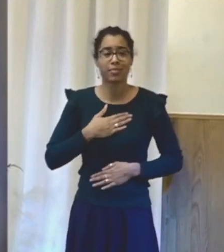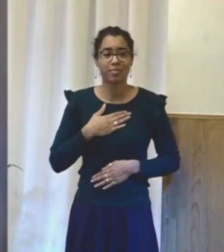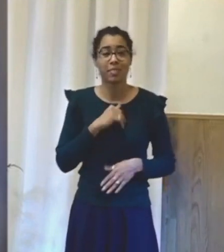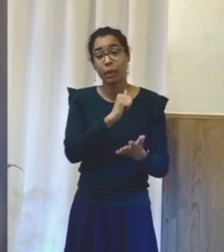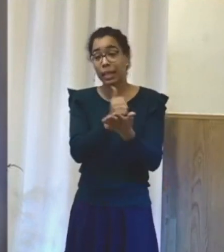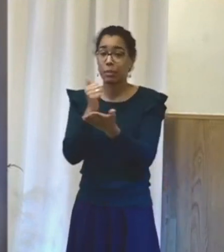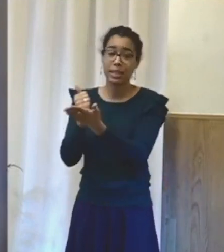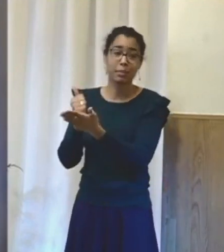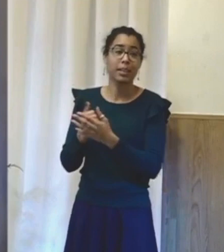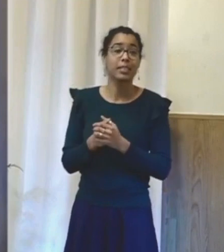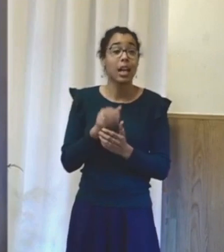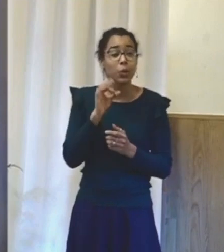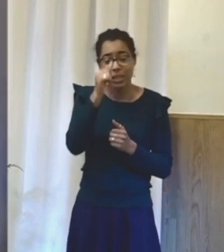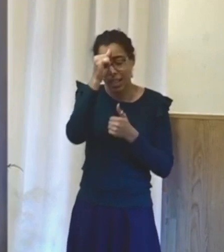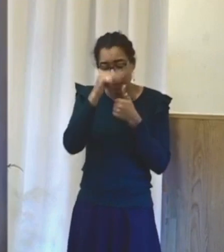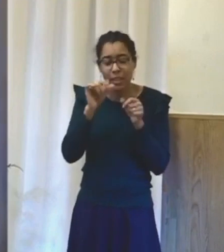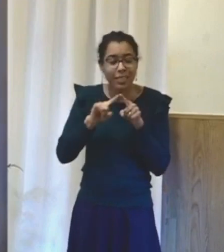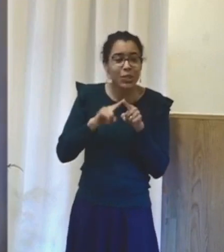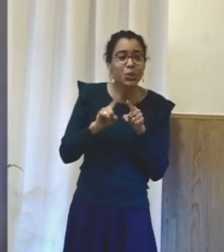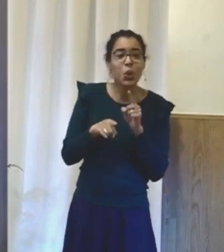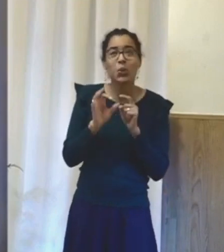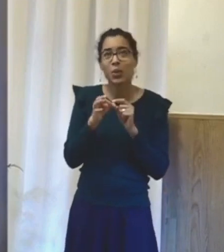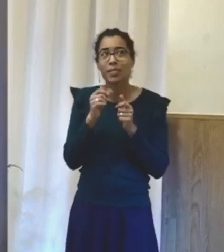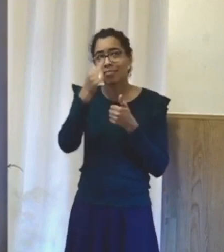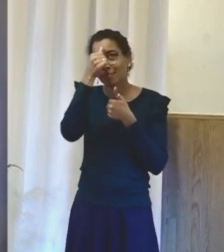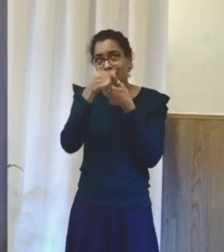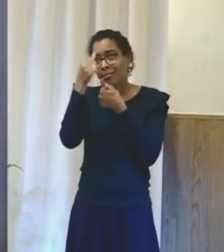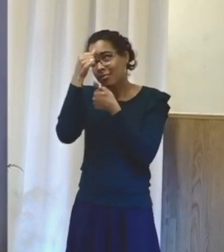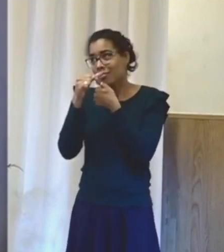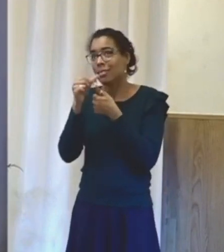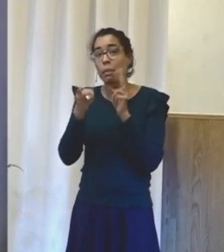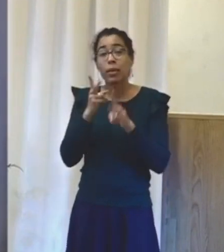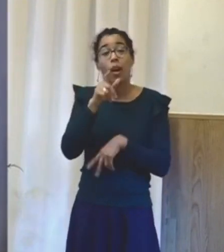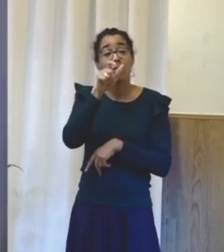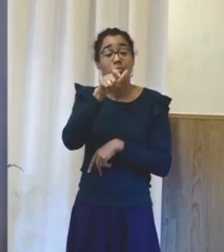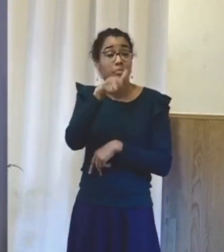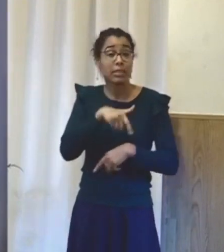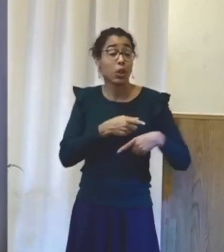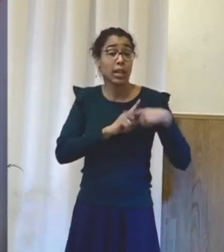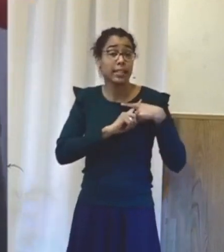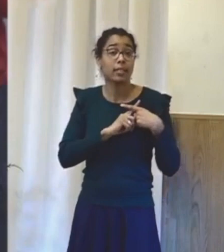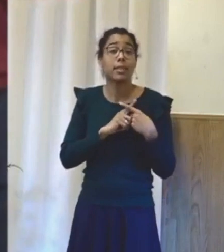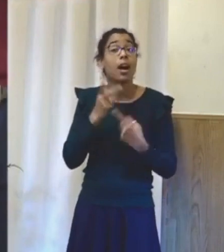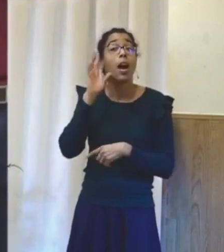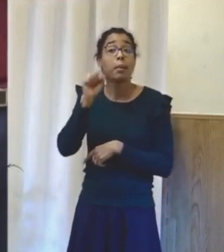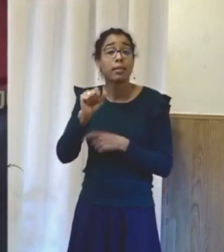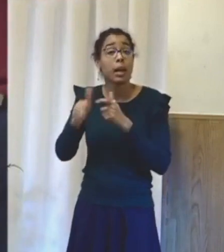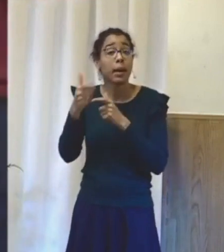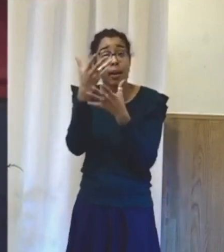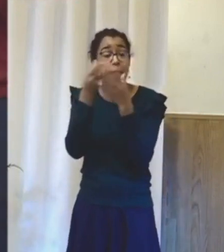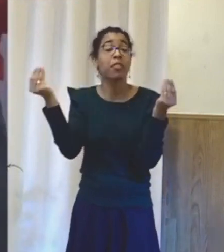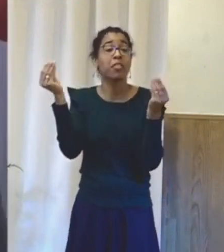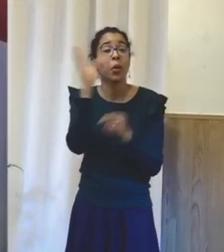Hein? Ça nous a rappelé certaines choses. Hein? Des fois, le chrétien, il entend et il oublie aussitôt.